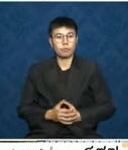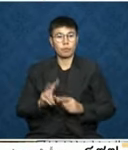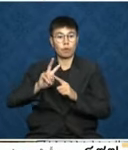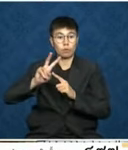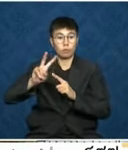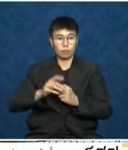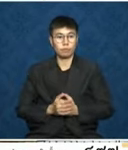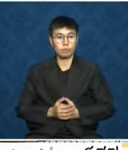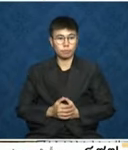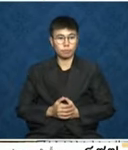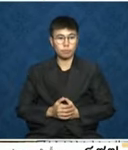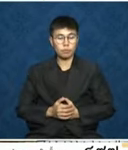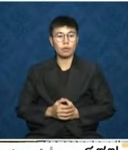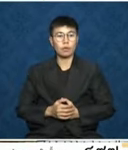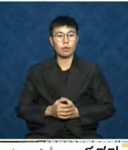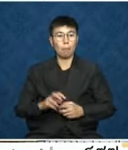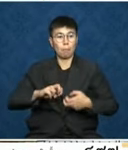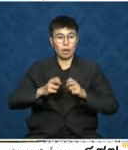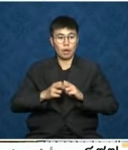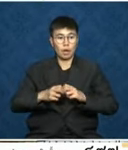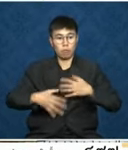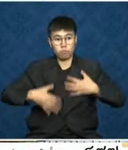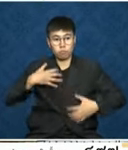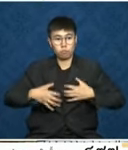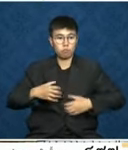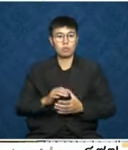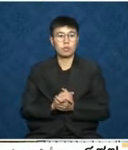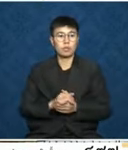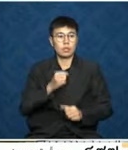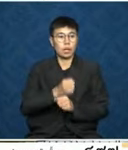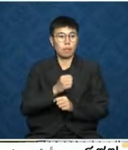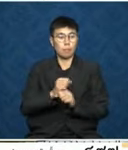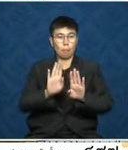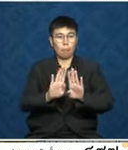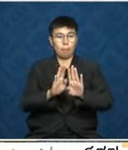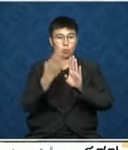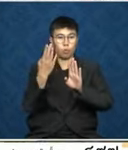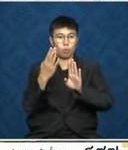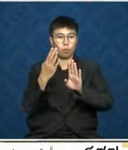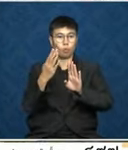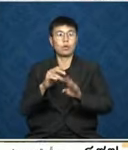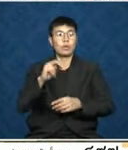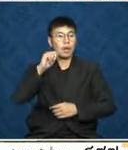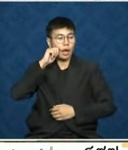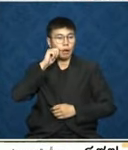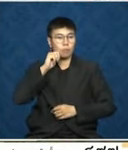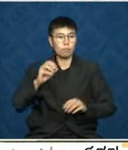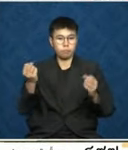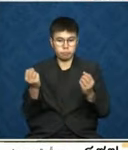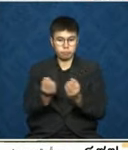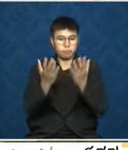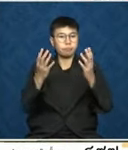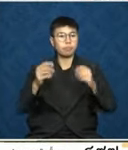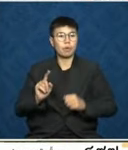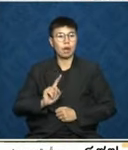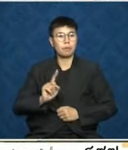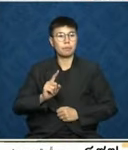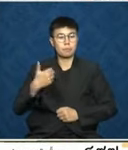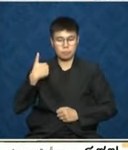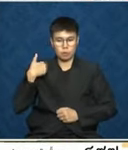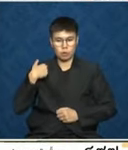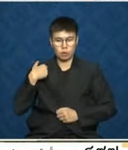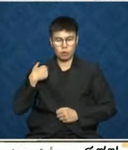เรื่องของเ่อความเดือดร้อนเรื่องการซ่อมแซนประตูฝ่ายน้ำที่แตกรั่วนะครับได้รับความร้องเรียน